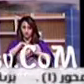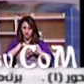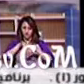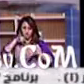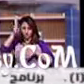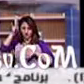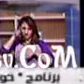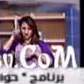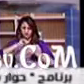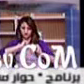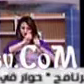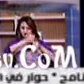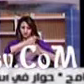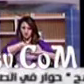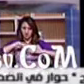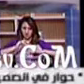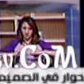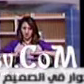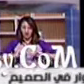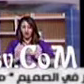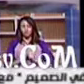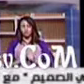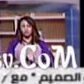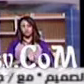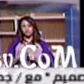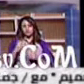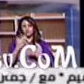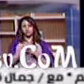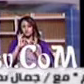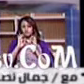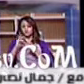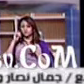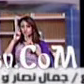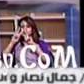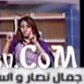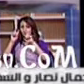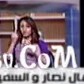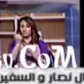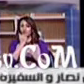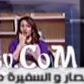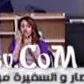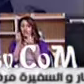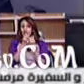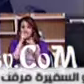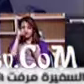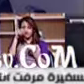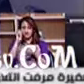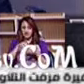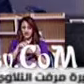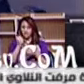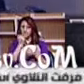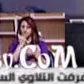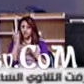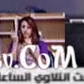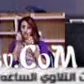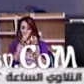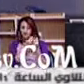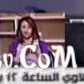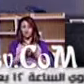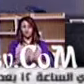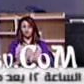ده كمان انت عندك مثلا في المستشار عبد المعيز ابراهيم بده طلع المعاش وعندك المستشار حتم بجات بده بقى وزير هيتم